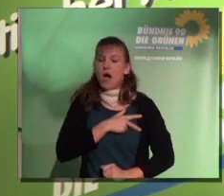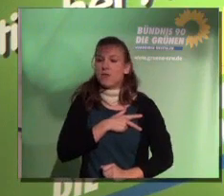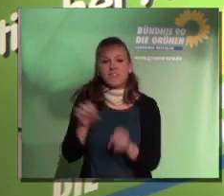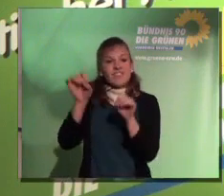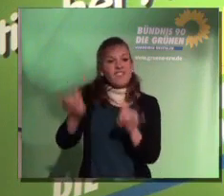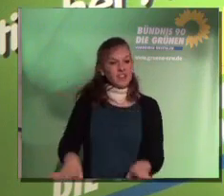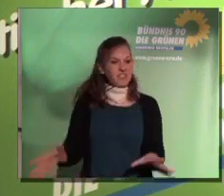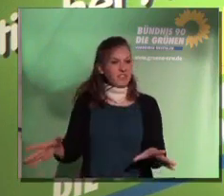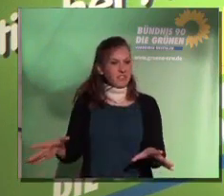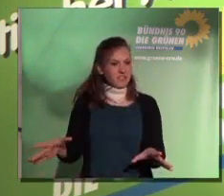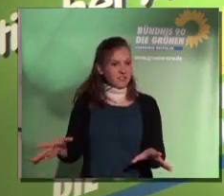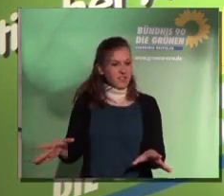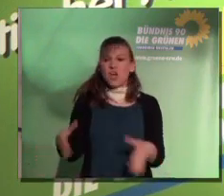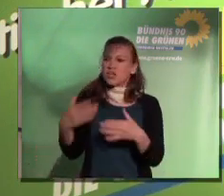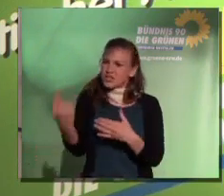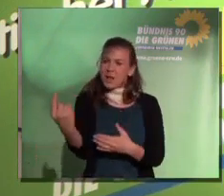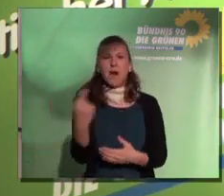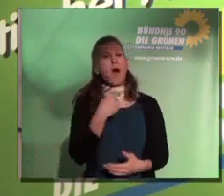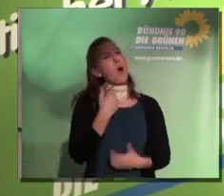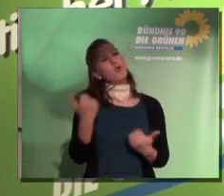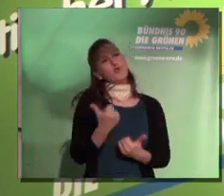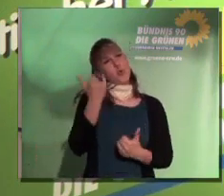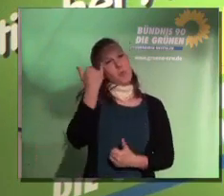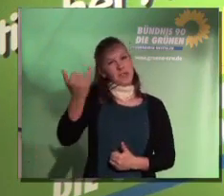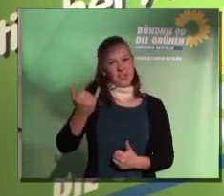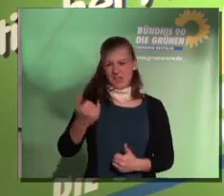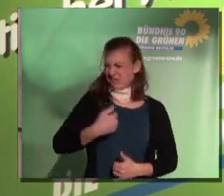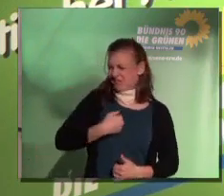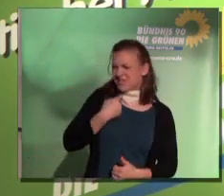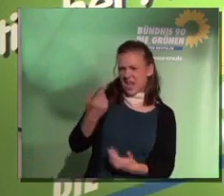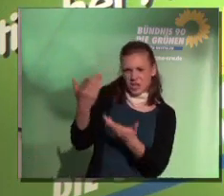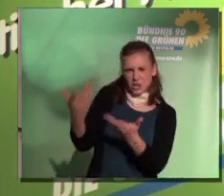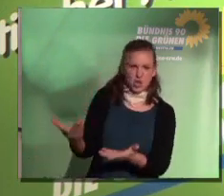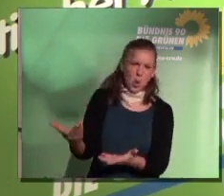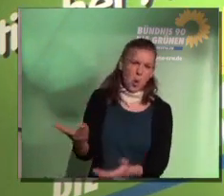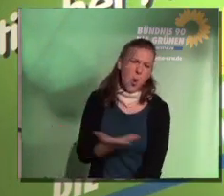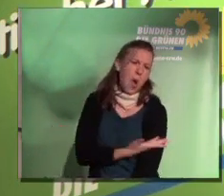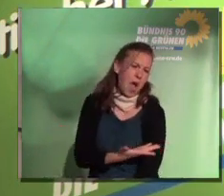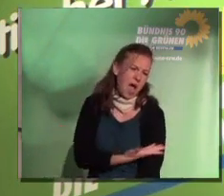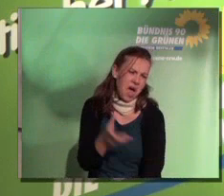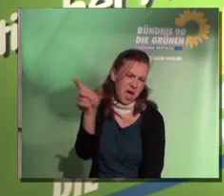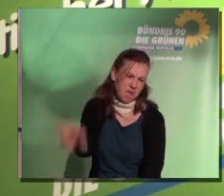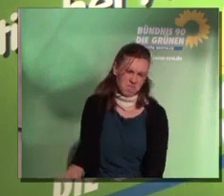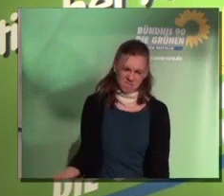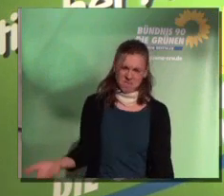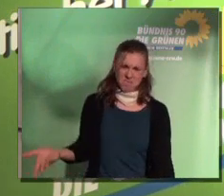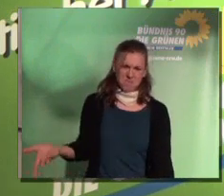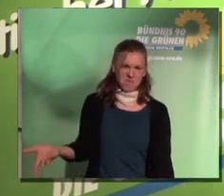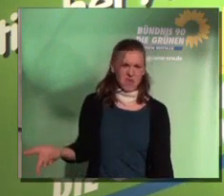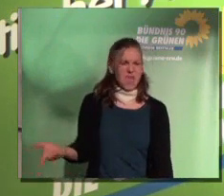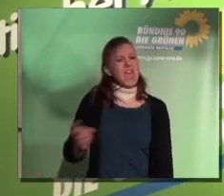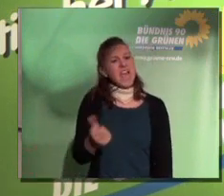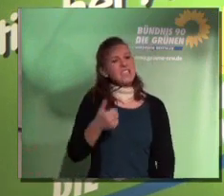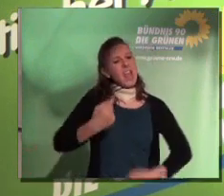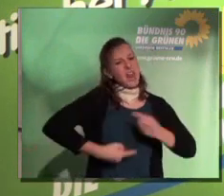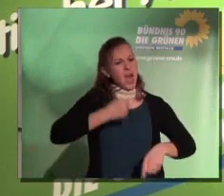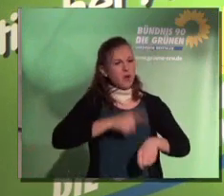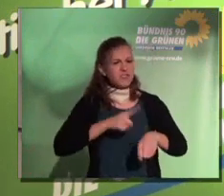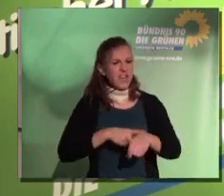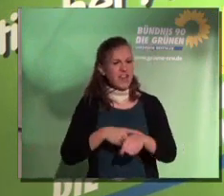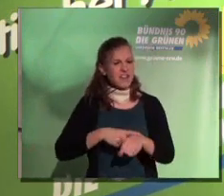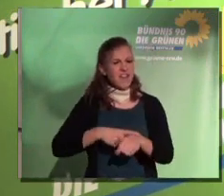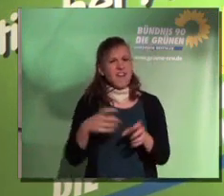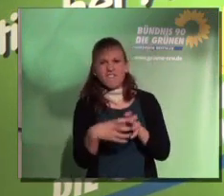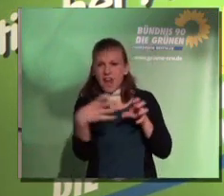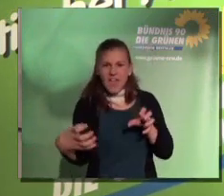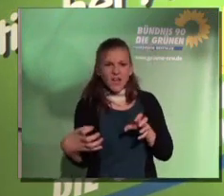Das findet der dann noch genial. Und ich sage, es ist nur jämmerlich. Wenn man einmal erstmal für Laufzeitverlängerungen gestanden hat,